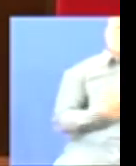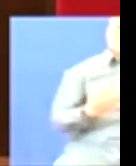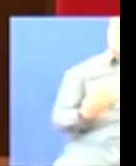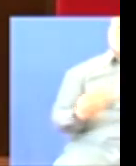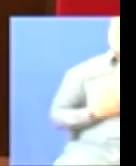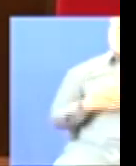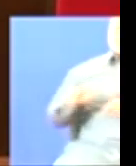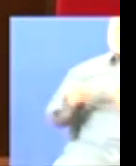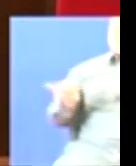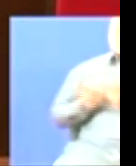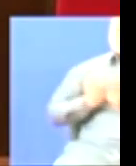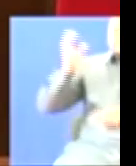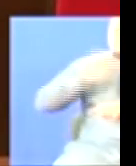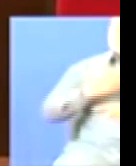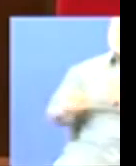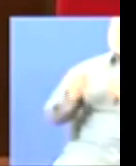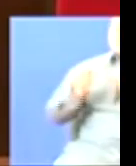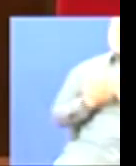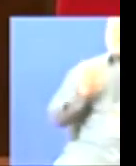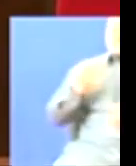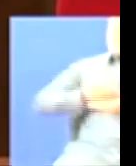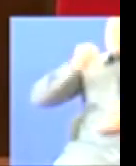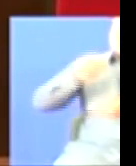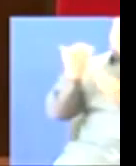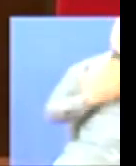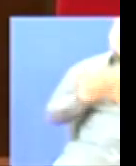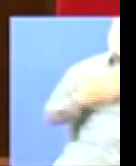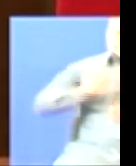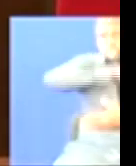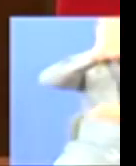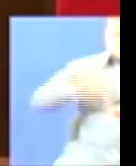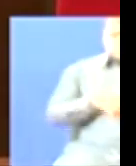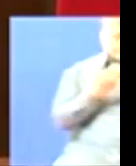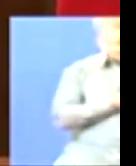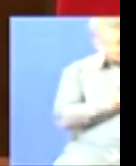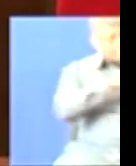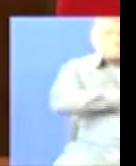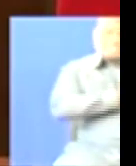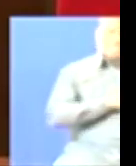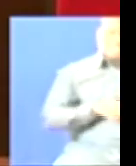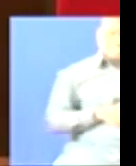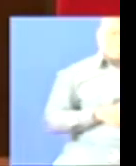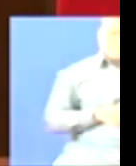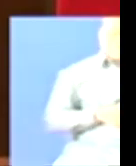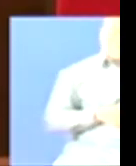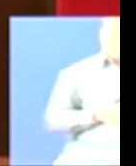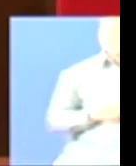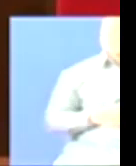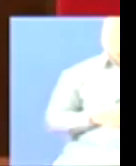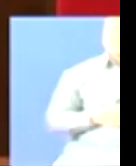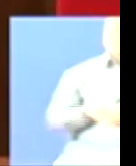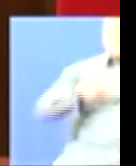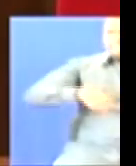karibu na 15% ya bajeti nzima ya nchi. Sasa ni fedha nyingi sana. Sasa siku zote huwa